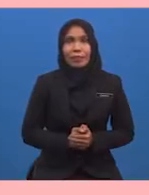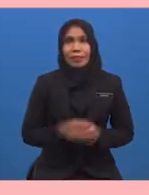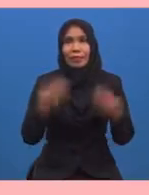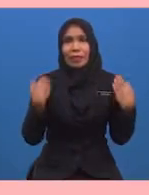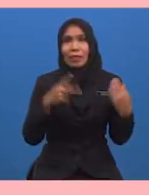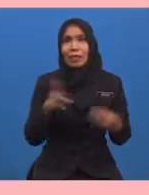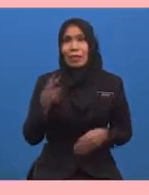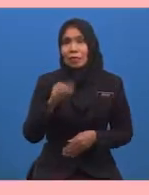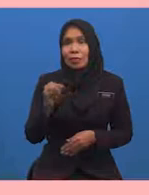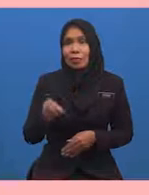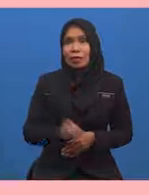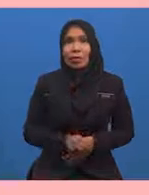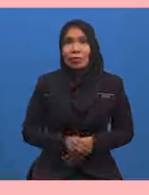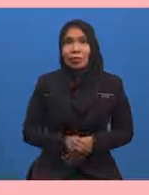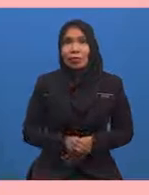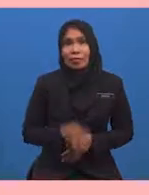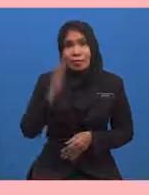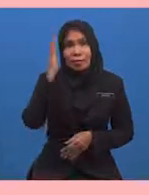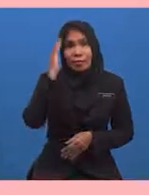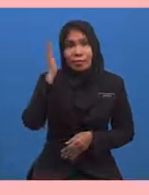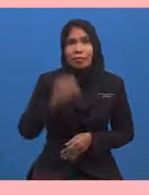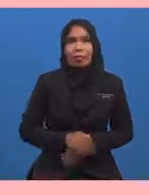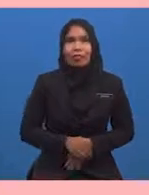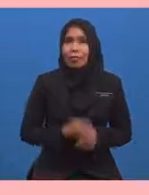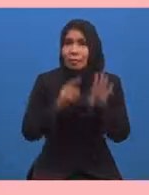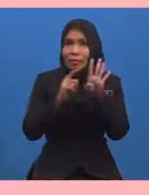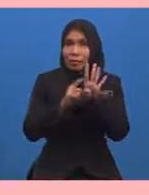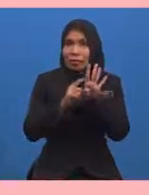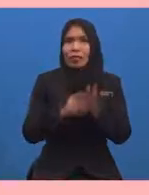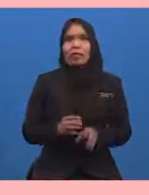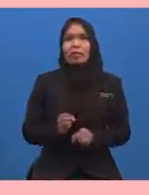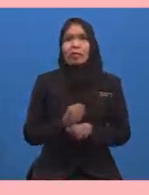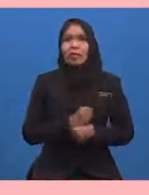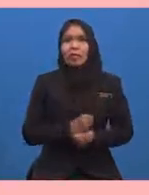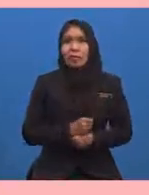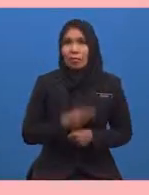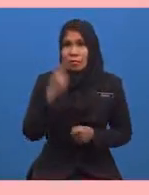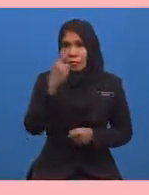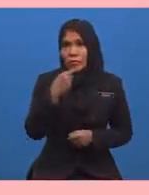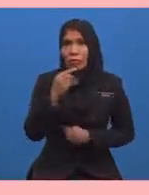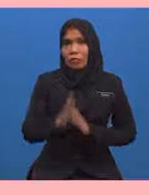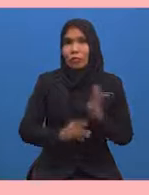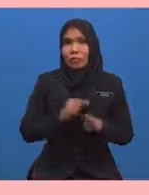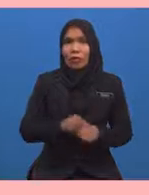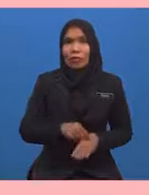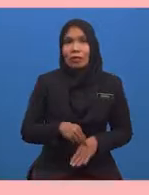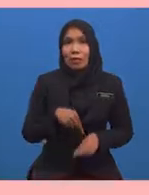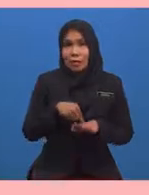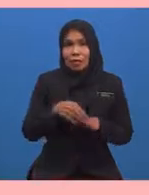adakah murid-murid masih mengingati empat bentuk muka bumi di Malaysia pada pembelajaran